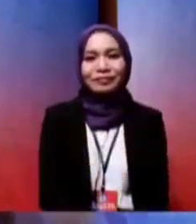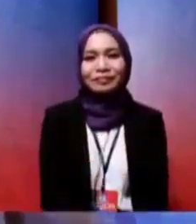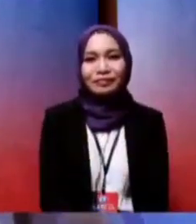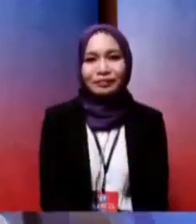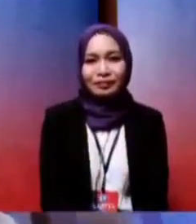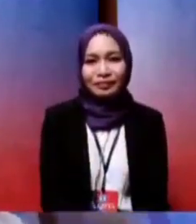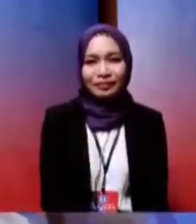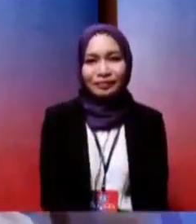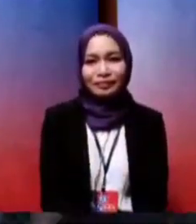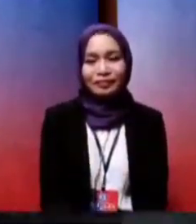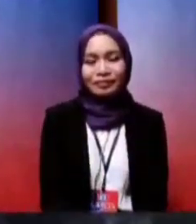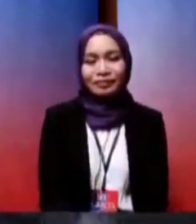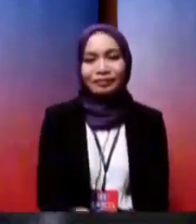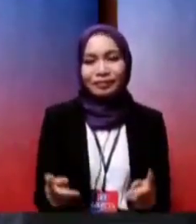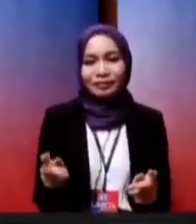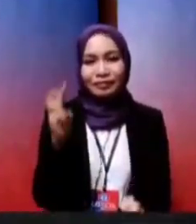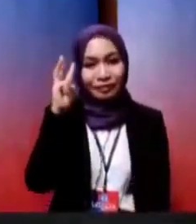kas atas pongan tadi